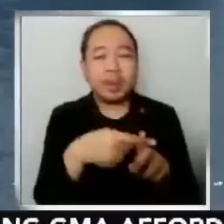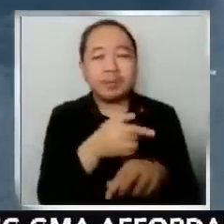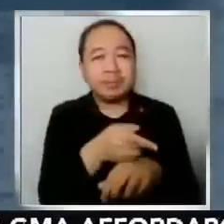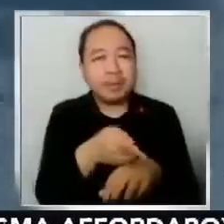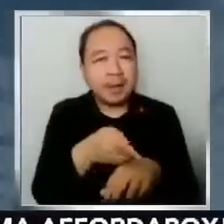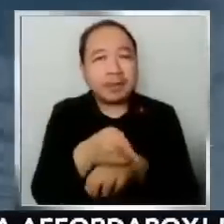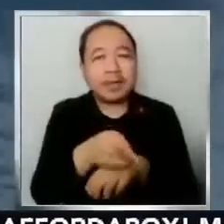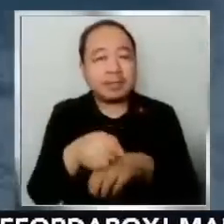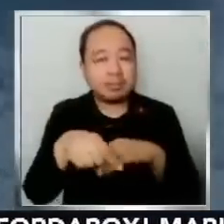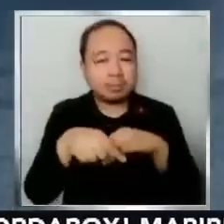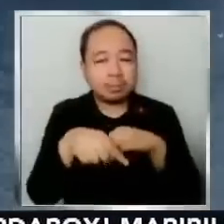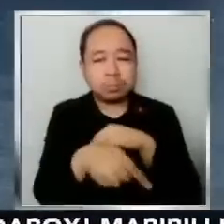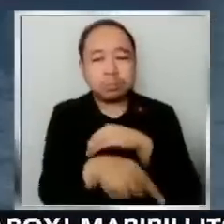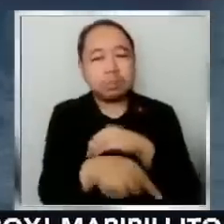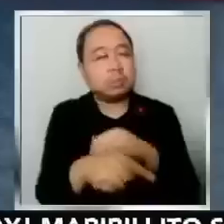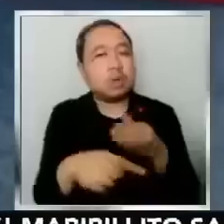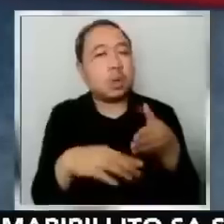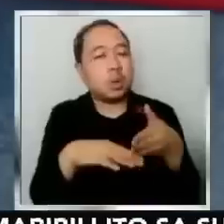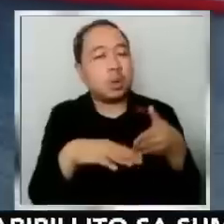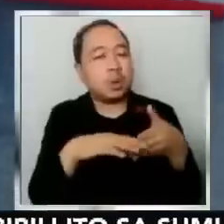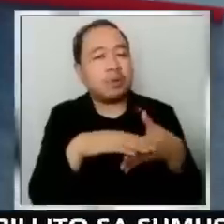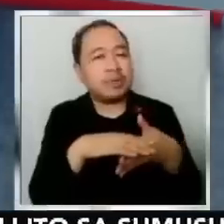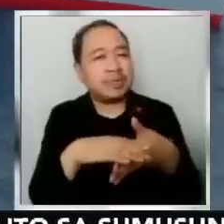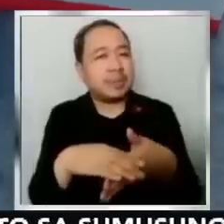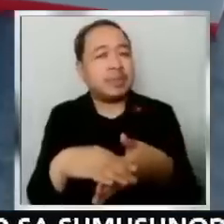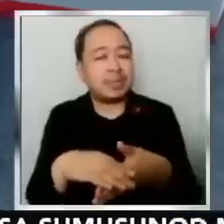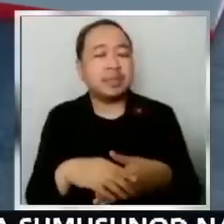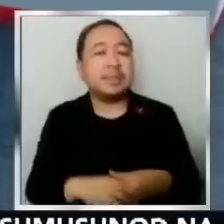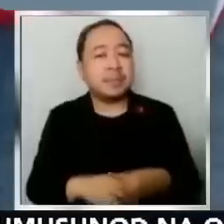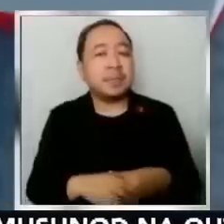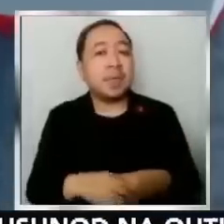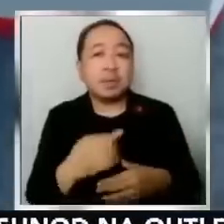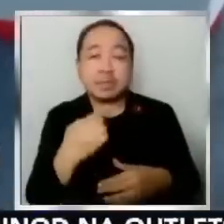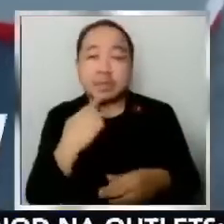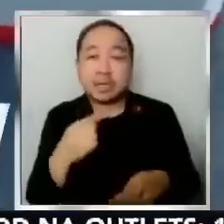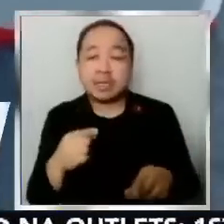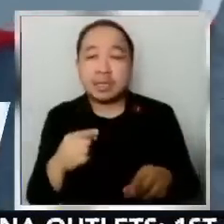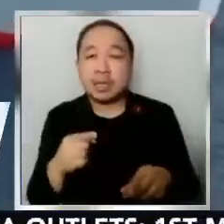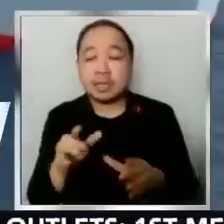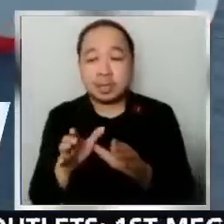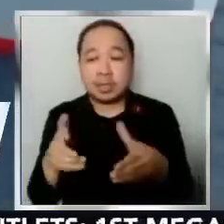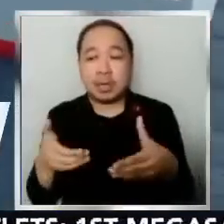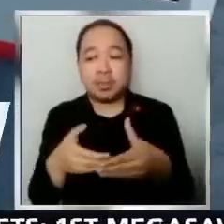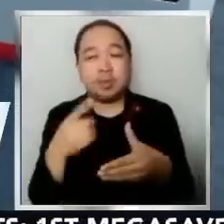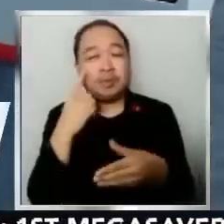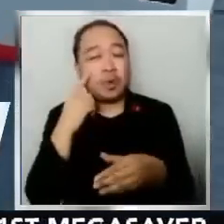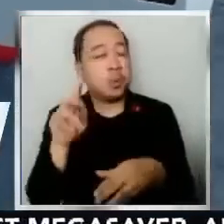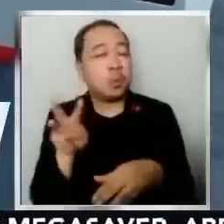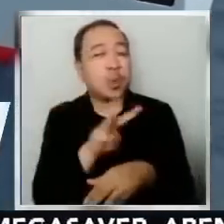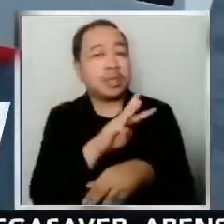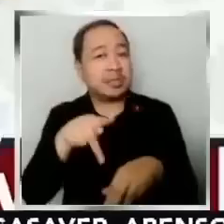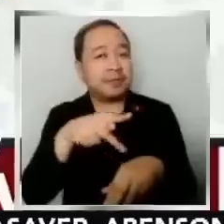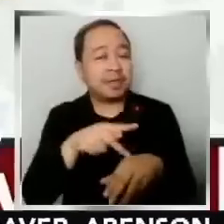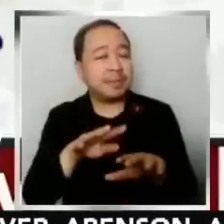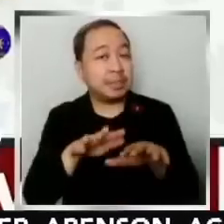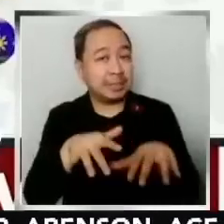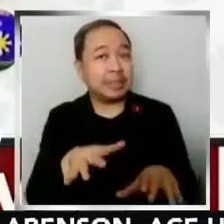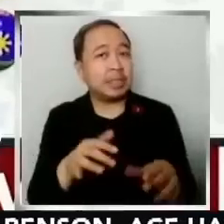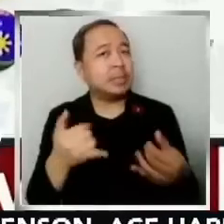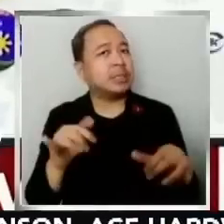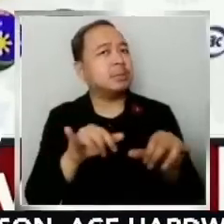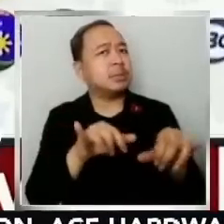bukod pa sa iba pang mga armas sabi ng task force on the west philippin sea nandon pa rin hanggang ngayon ang Chinese warship ang